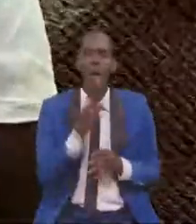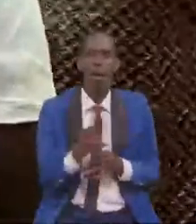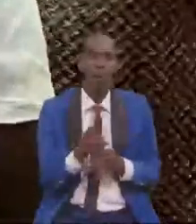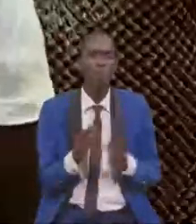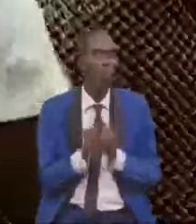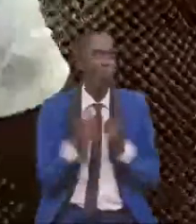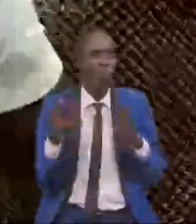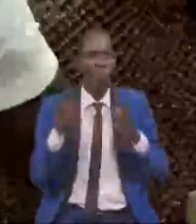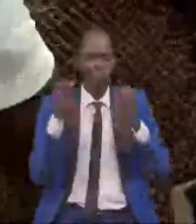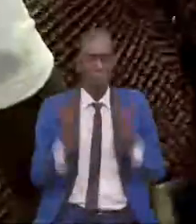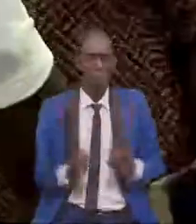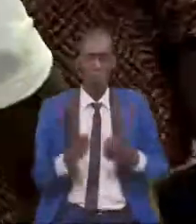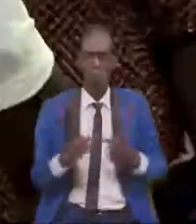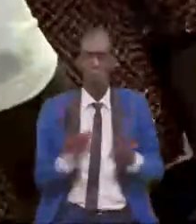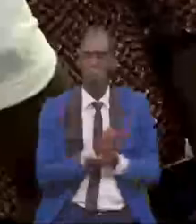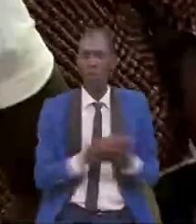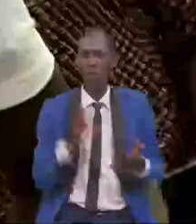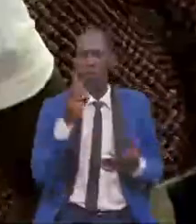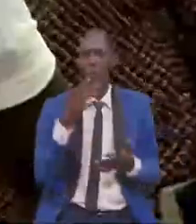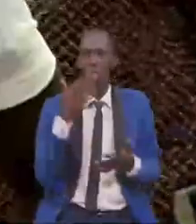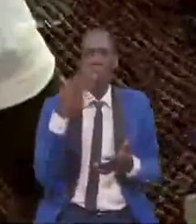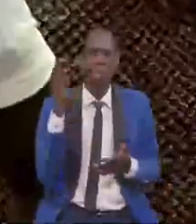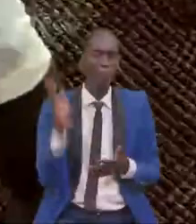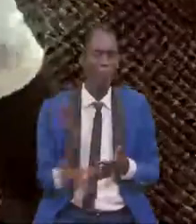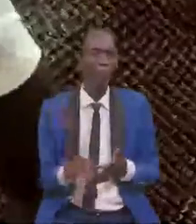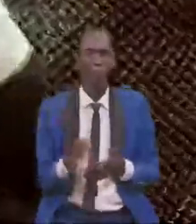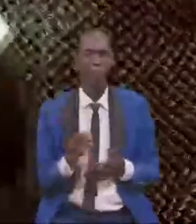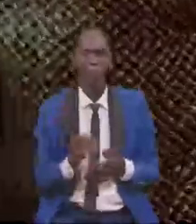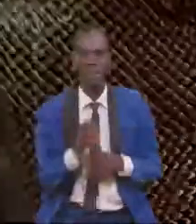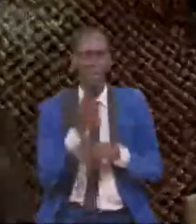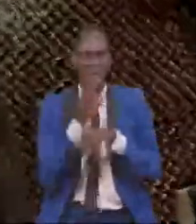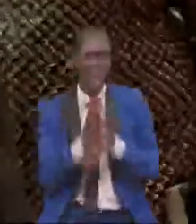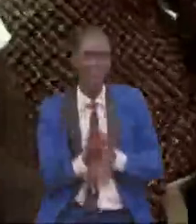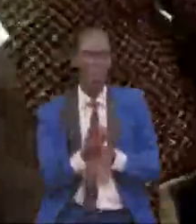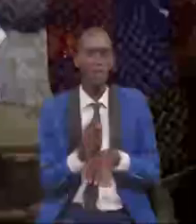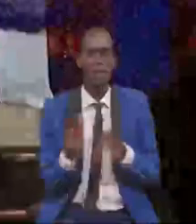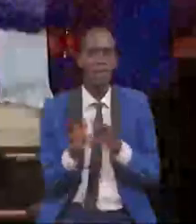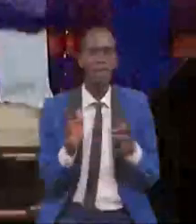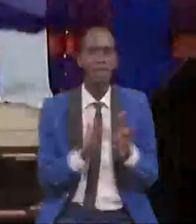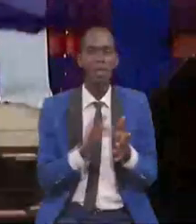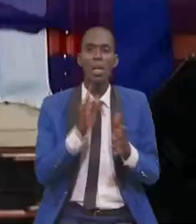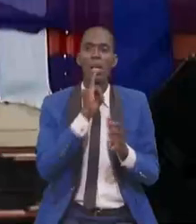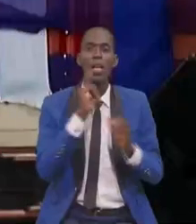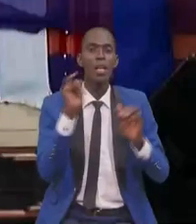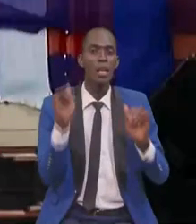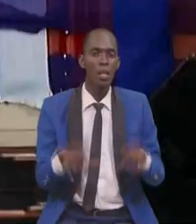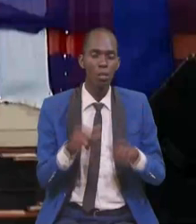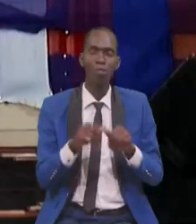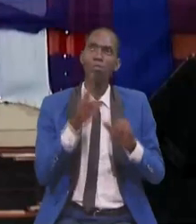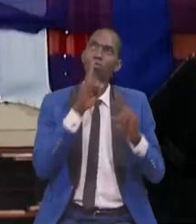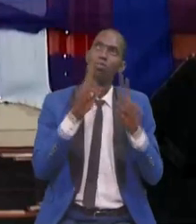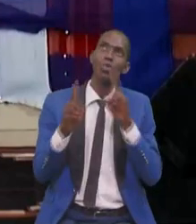pour briser une habitude, donner une mauvaise habitude, Jésus est capable.